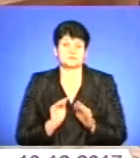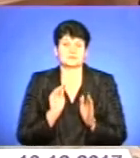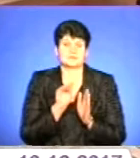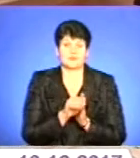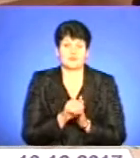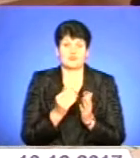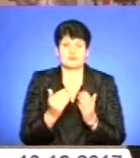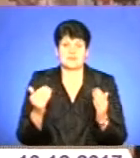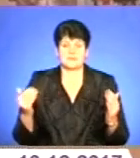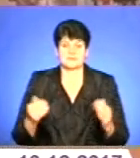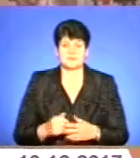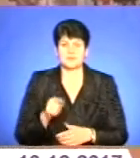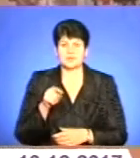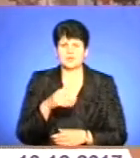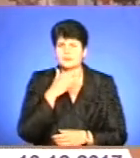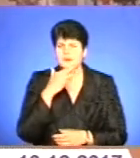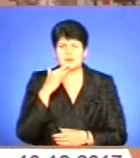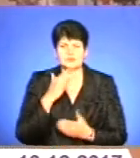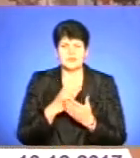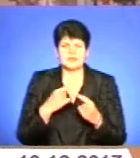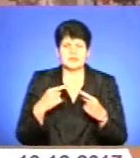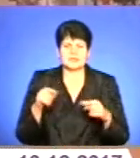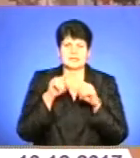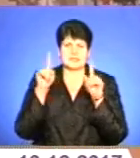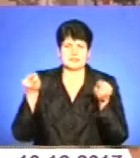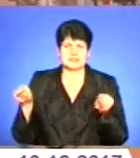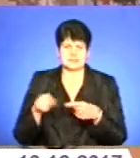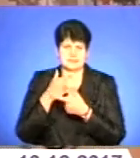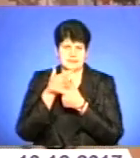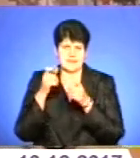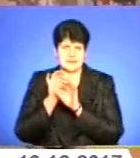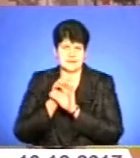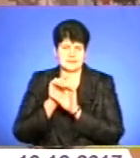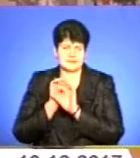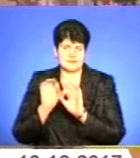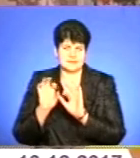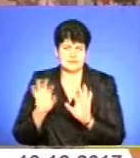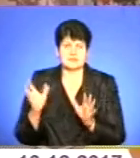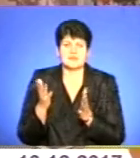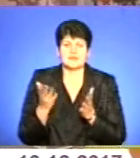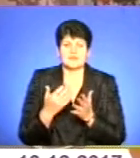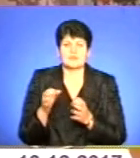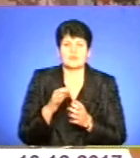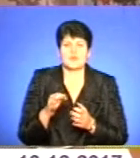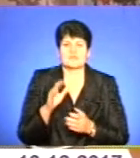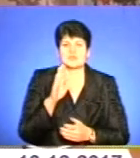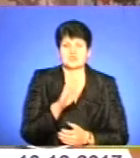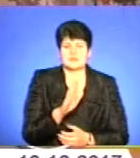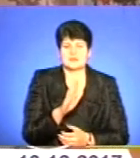сподівання Христина. Тут багато є різних стендів, які саме про, наприклад, про